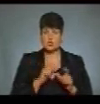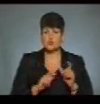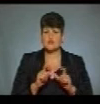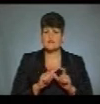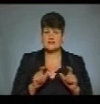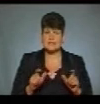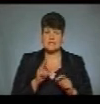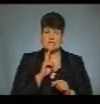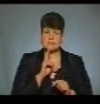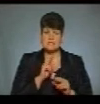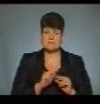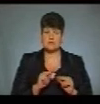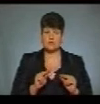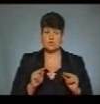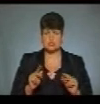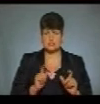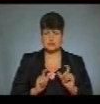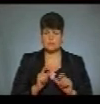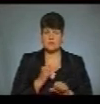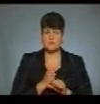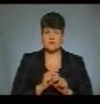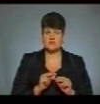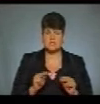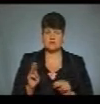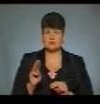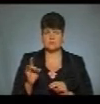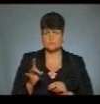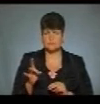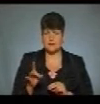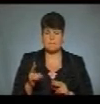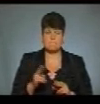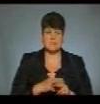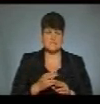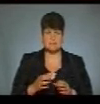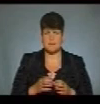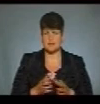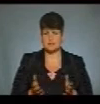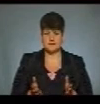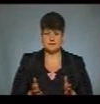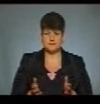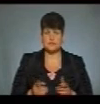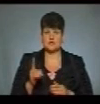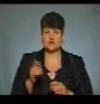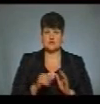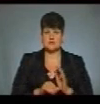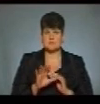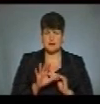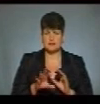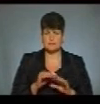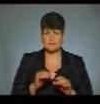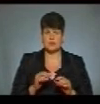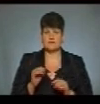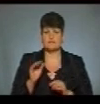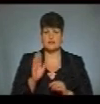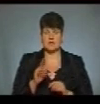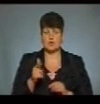та Кременецький педагогічний інститут. Працював вчителем на Шумщині. Безпартійний. 165-й виборчий округ. Віталій